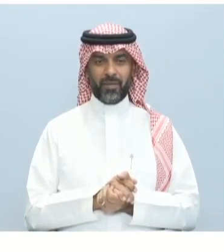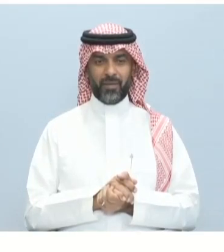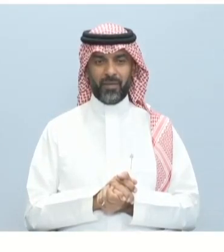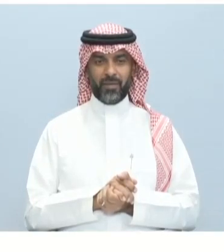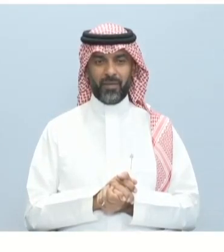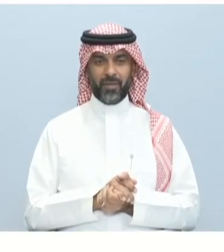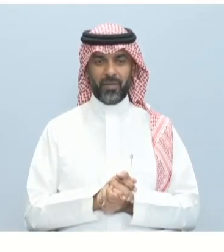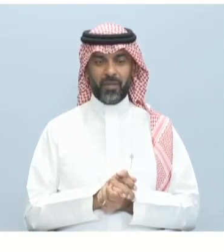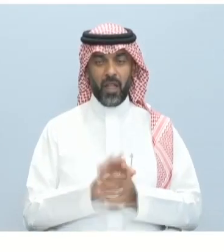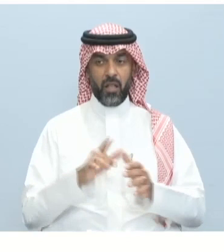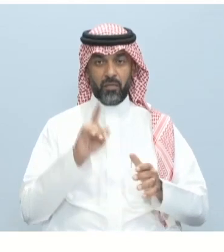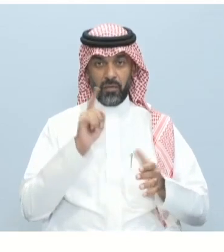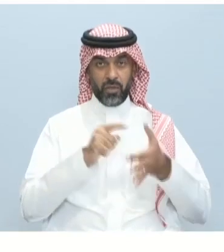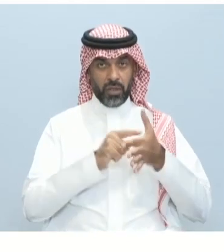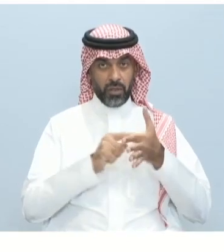إذا تحقق الشرط